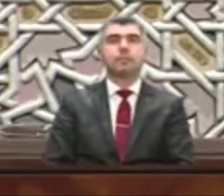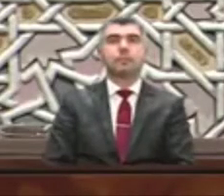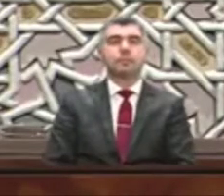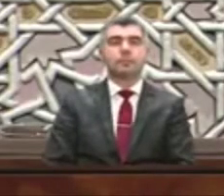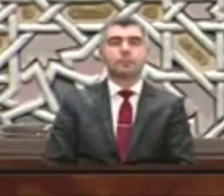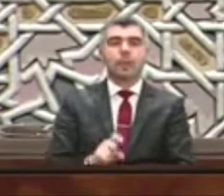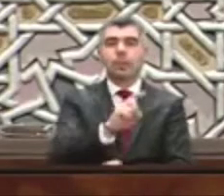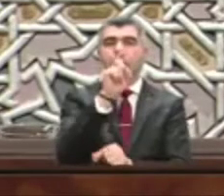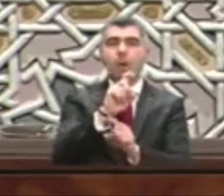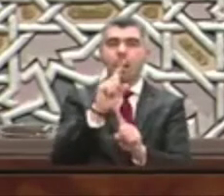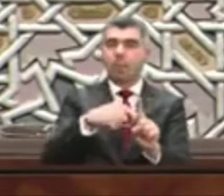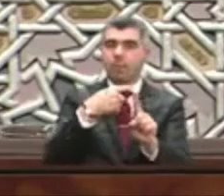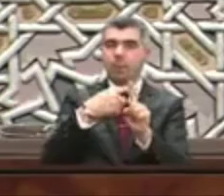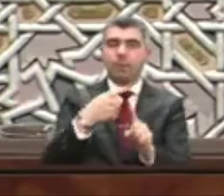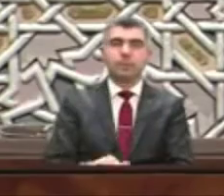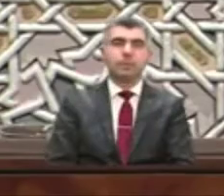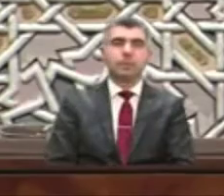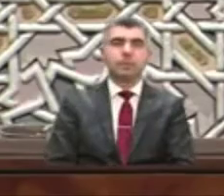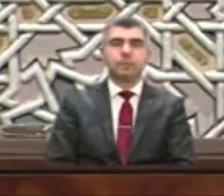تفضلوا.